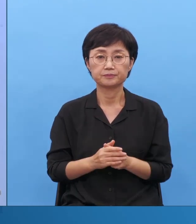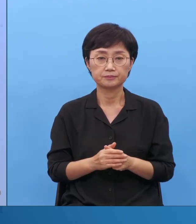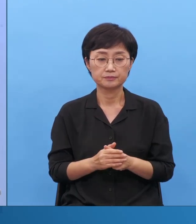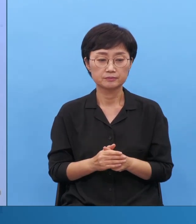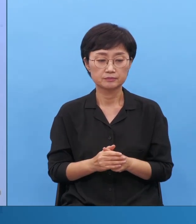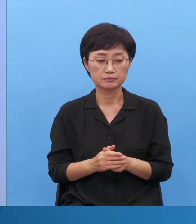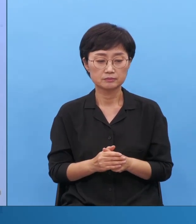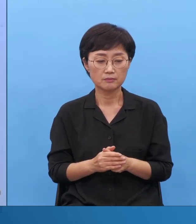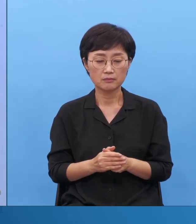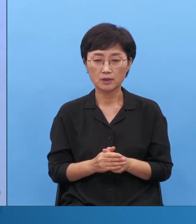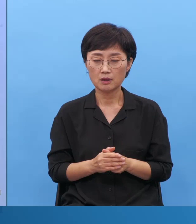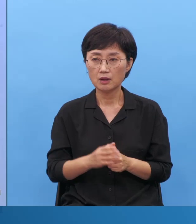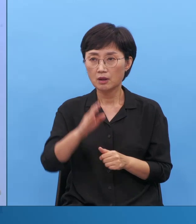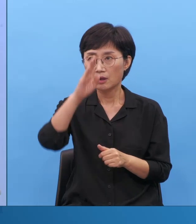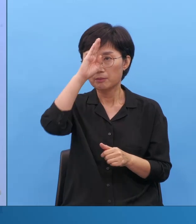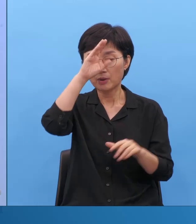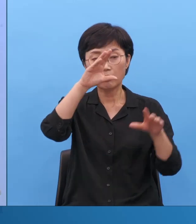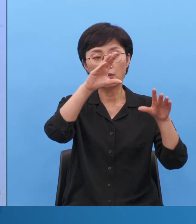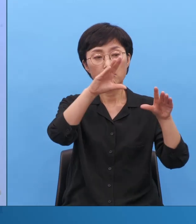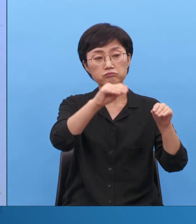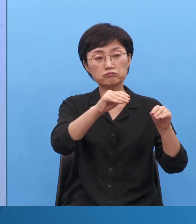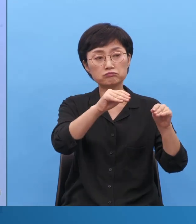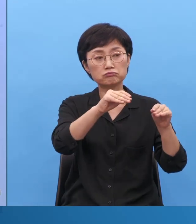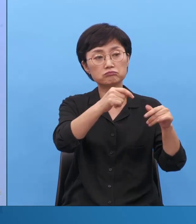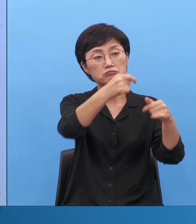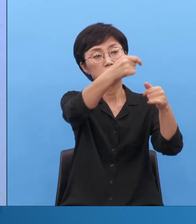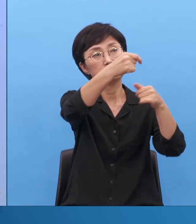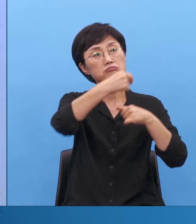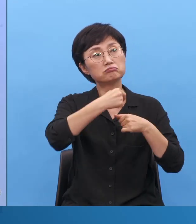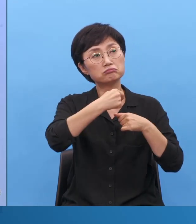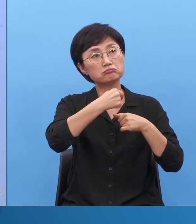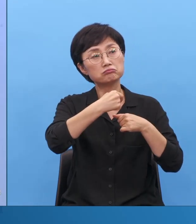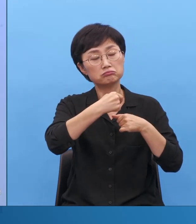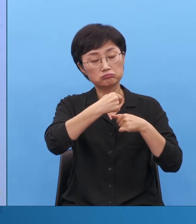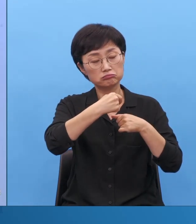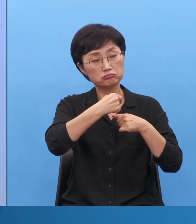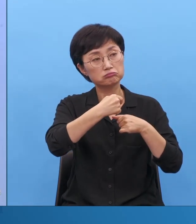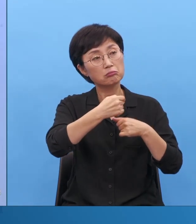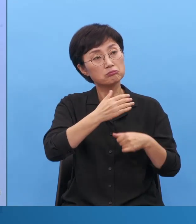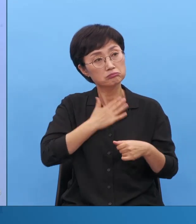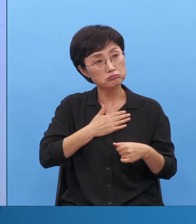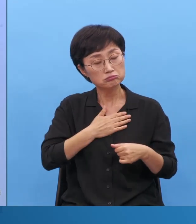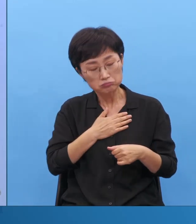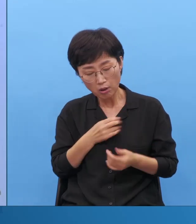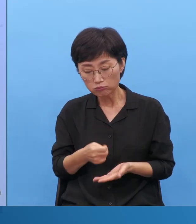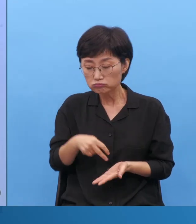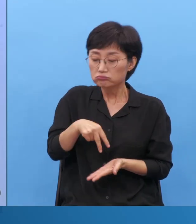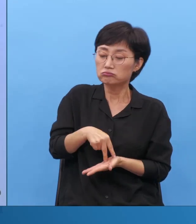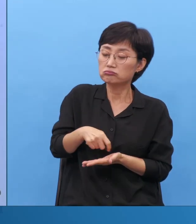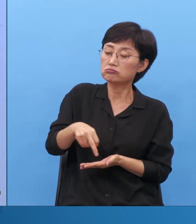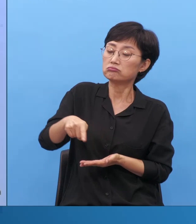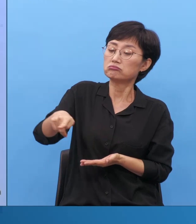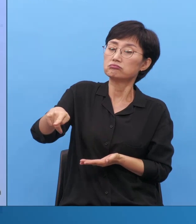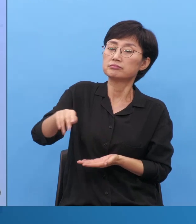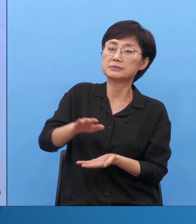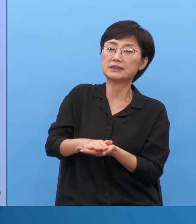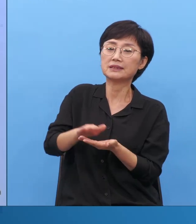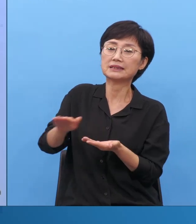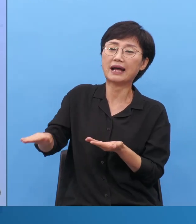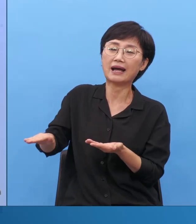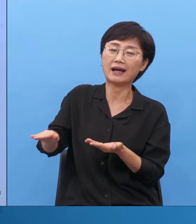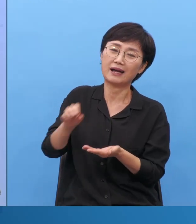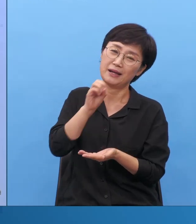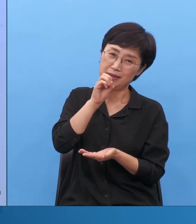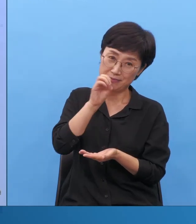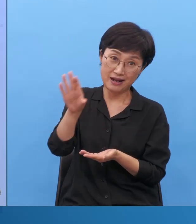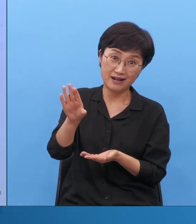낙양 그가 들고 가라고 했어. 나 들고 왔다라고 고백했어 나중에요. In verse 11, he confesses later on, "The man who made me well said to me, pick